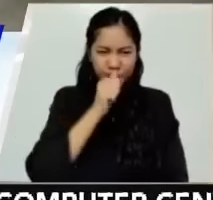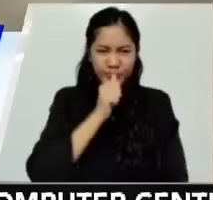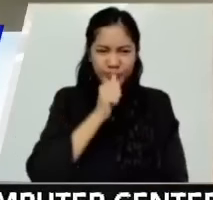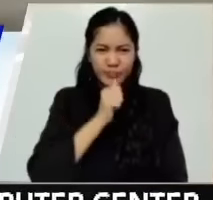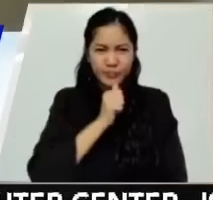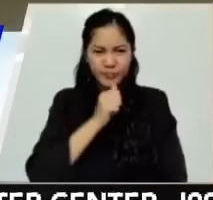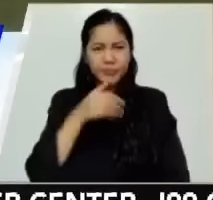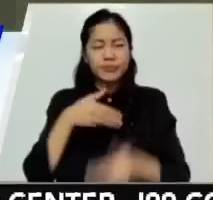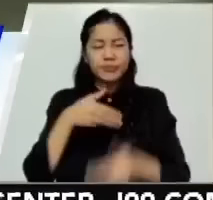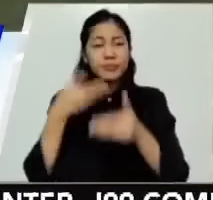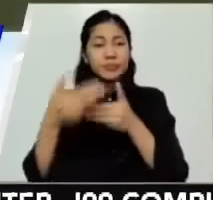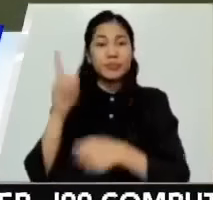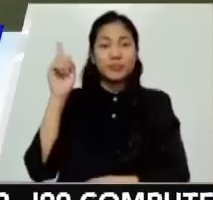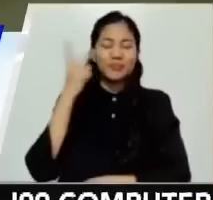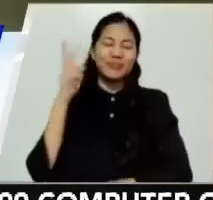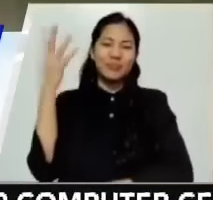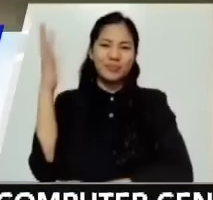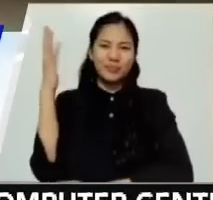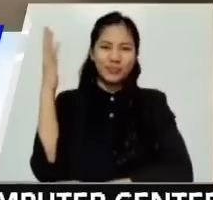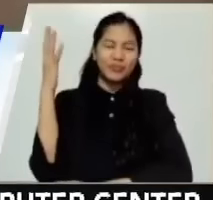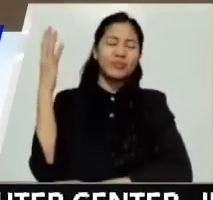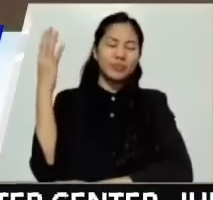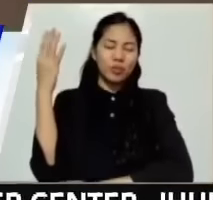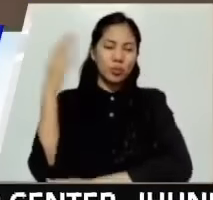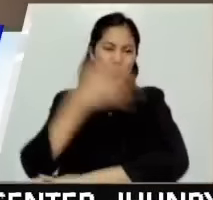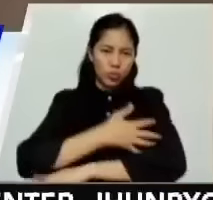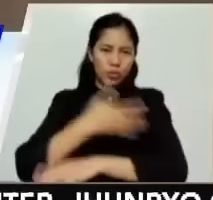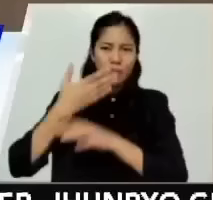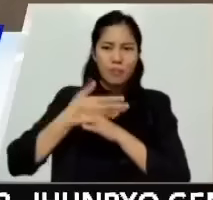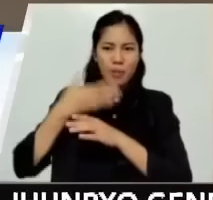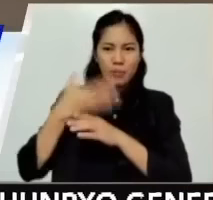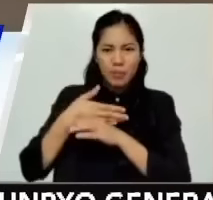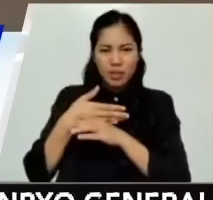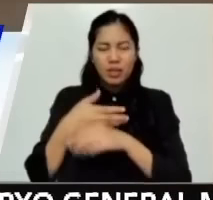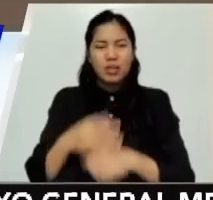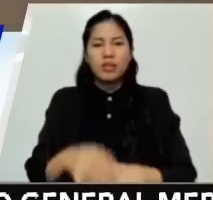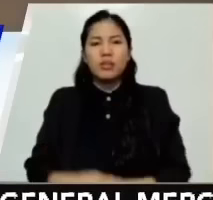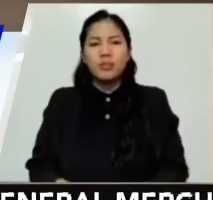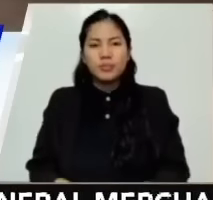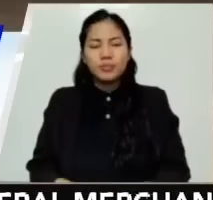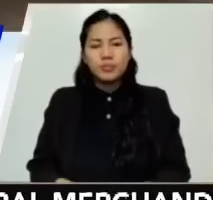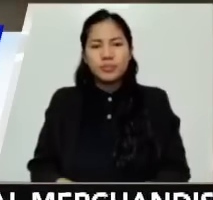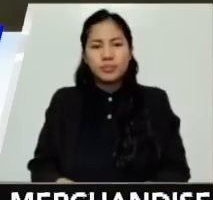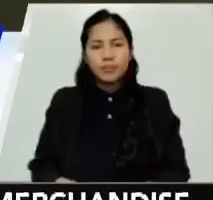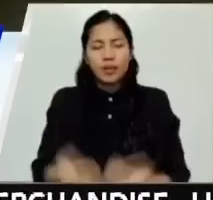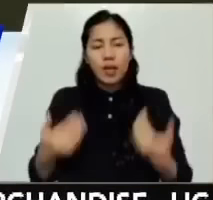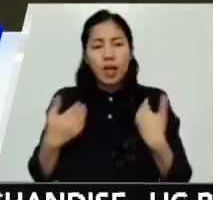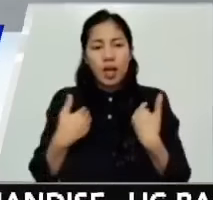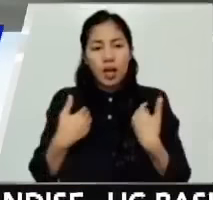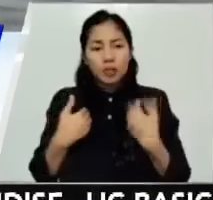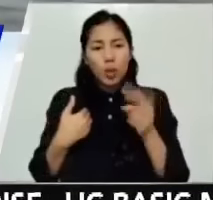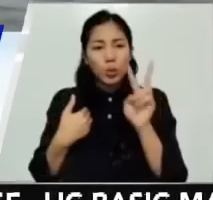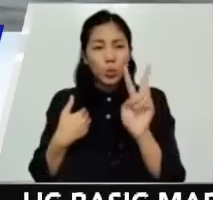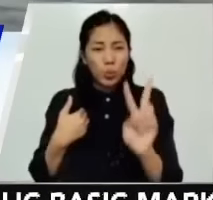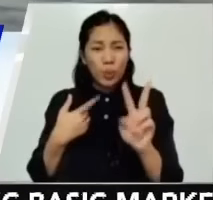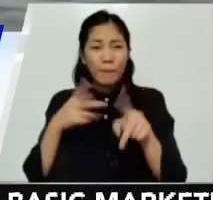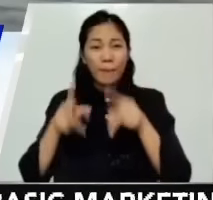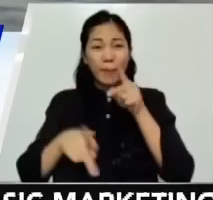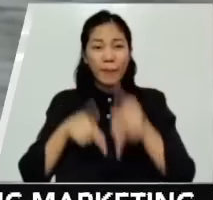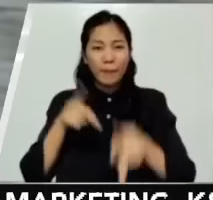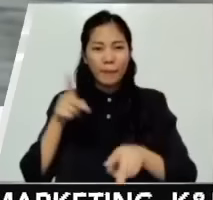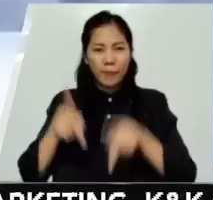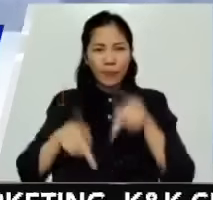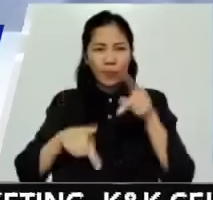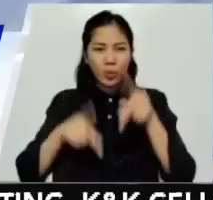kalsada dahil yan sa landslide. Sa nagsabing bayan, may naitalang dalawang nawawala matapos umanong matabunan ng lupa. Sa bayan ng